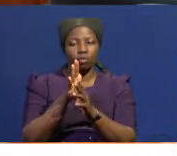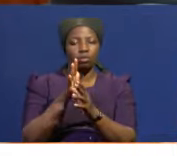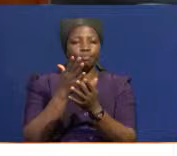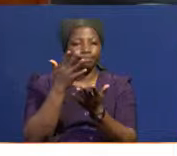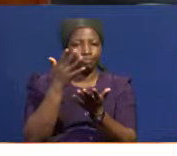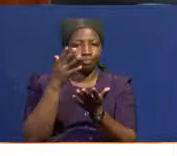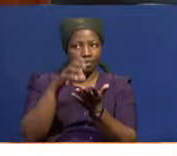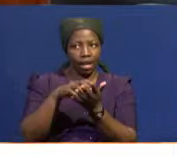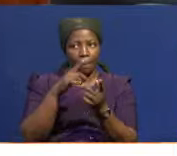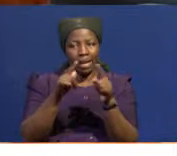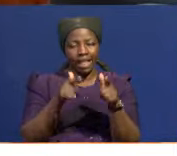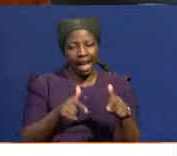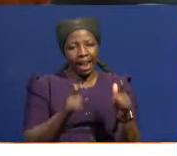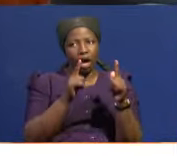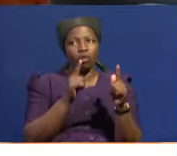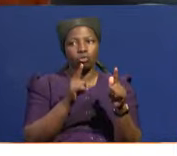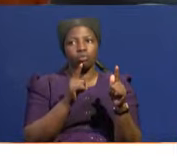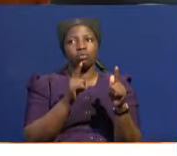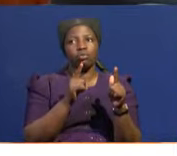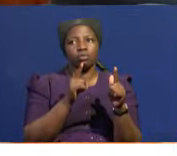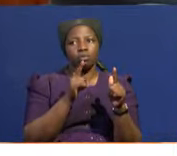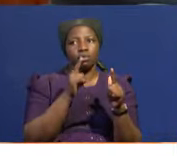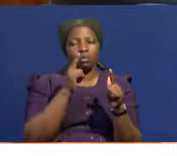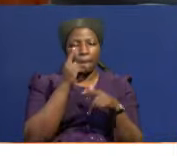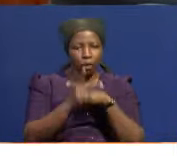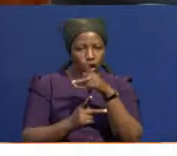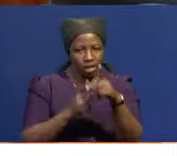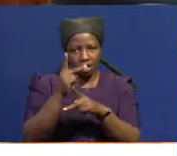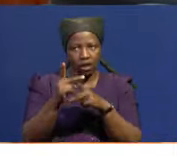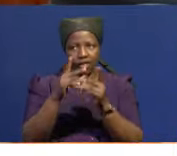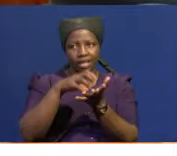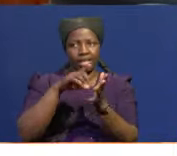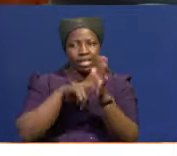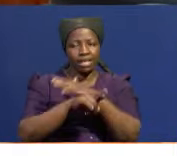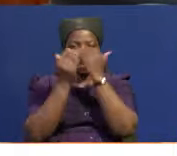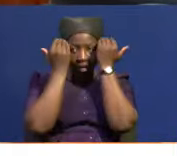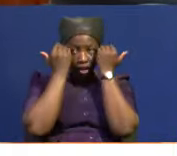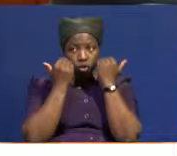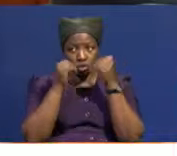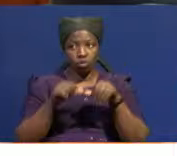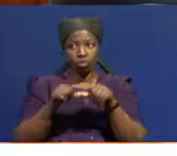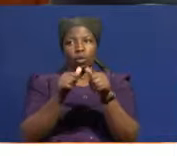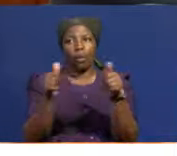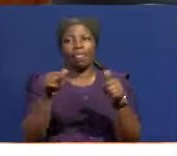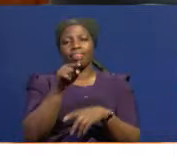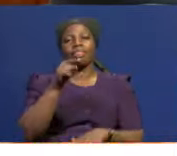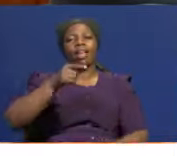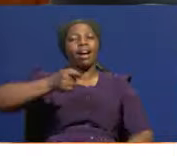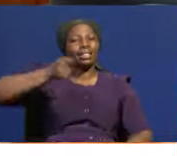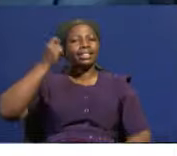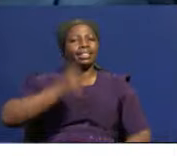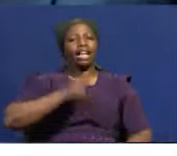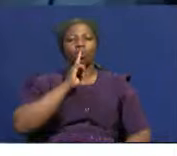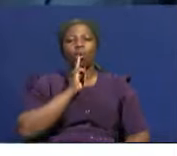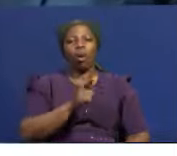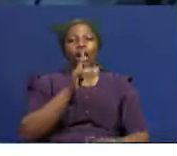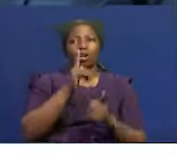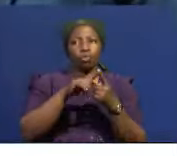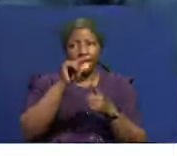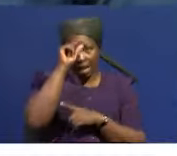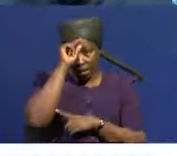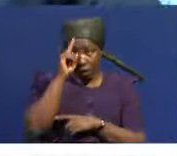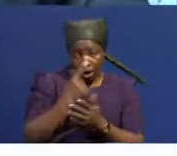allow for an orderly progression of the matters before this court. Hilo lilikuwa agizo la jaji Bahati Mwamuye kwa serikali